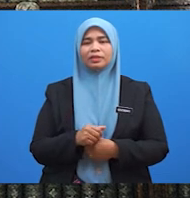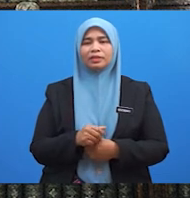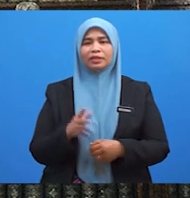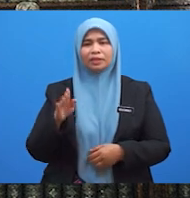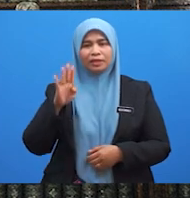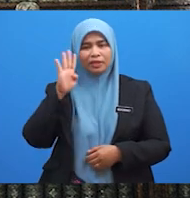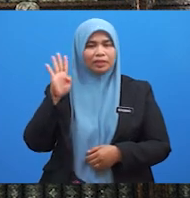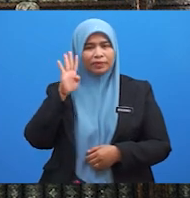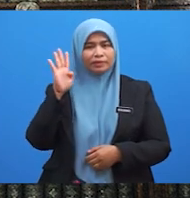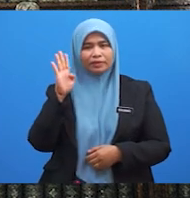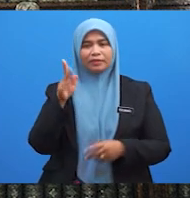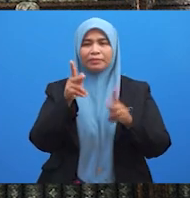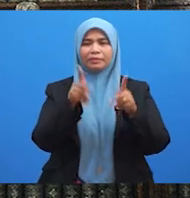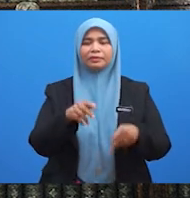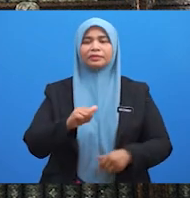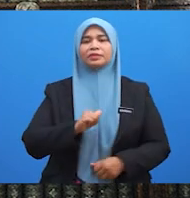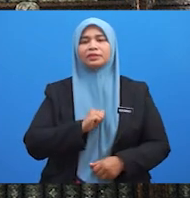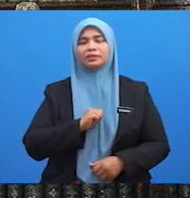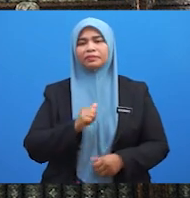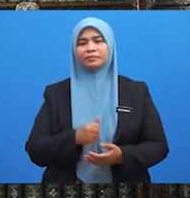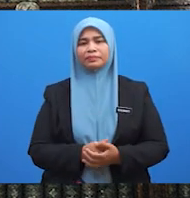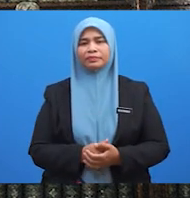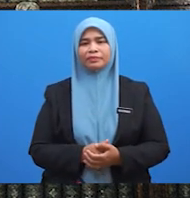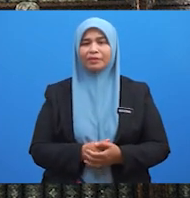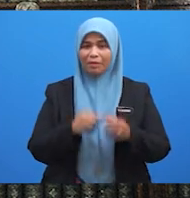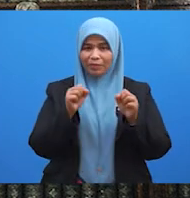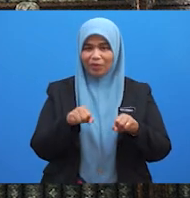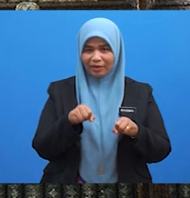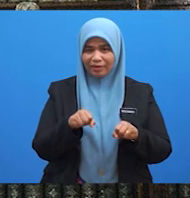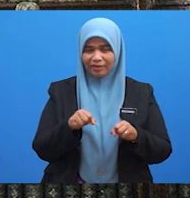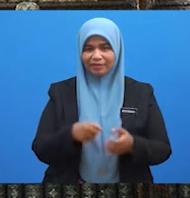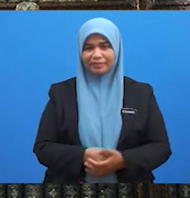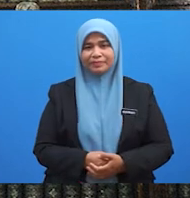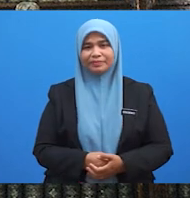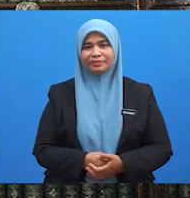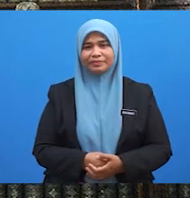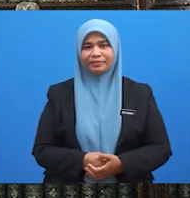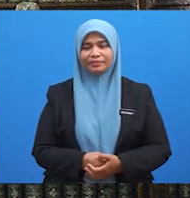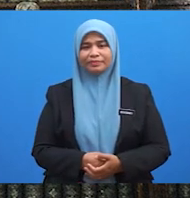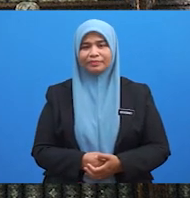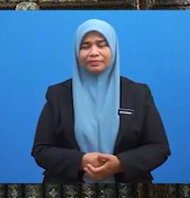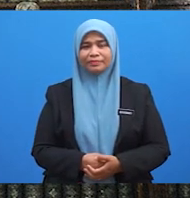kreativiti pelajar sendiri. Boleh kan?